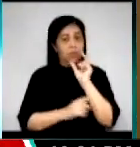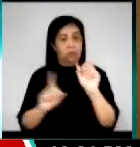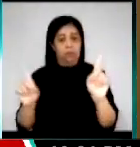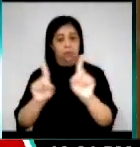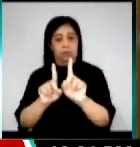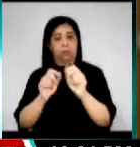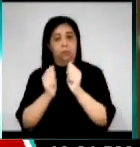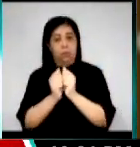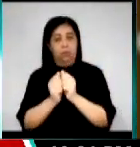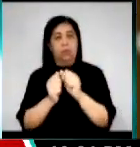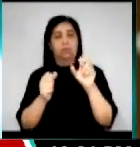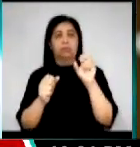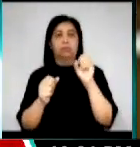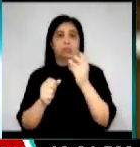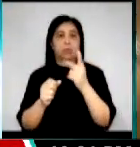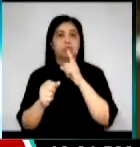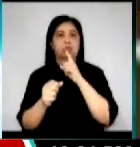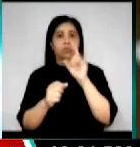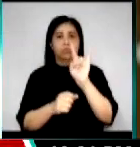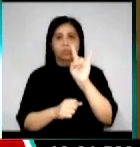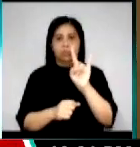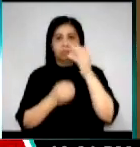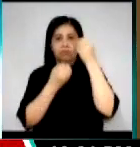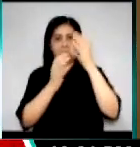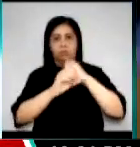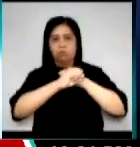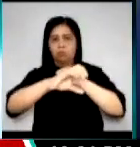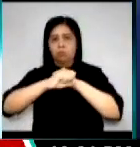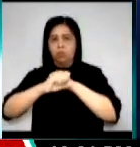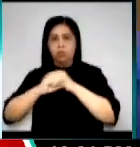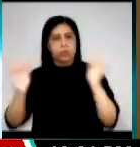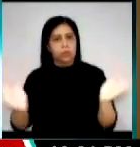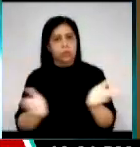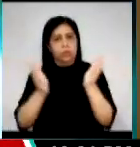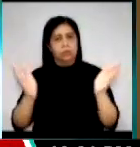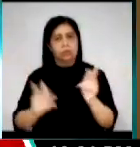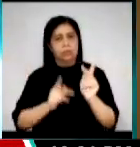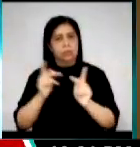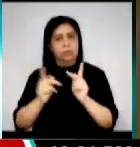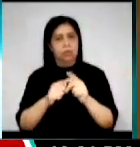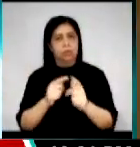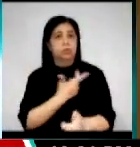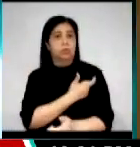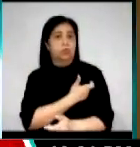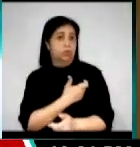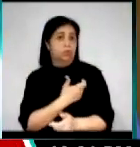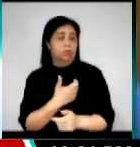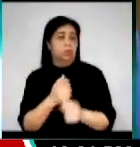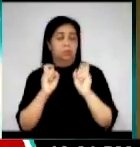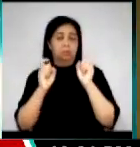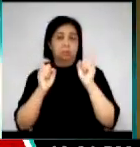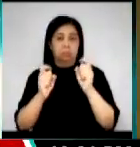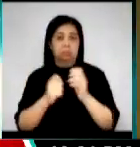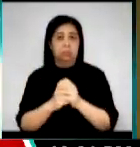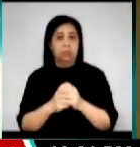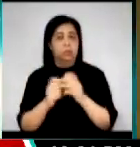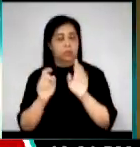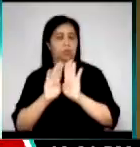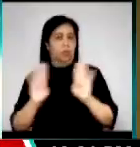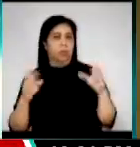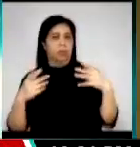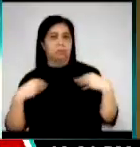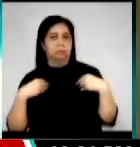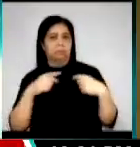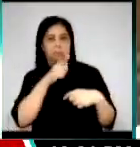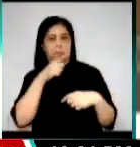isang infomercial para lalong mainganyo ang ating mga kababayan na magpabakuna sa lalong madaling panahon, bukas po siya dyan.